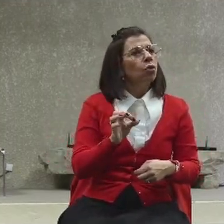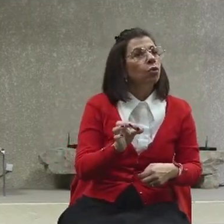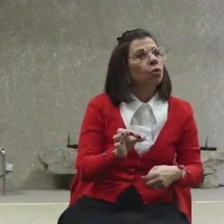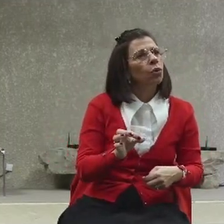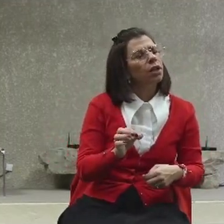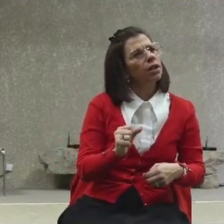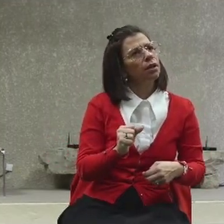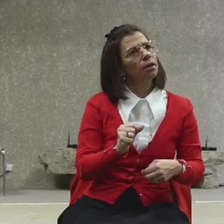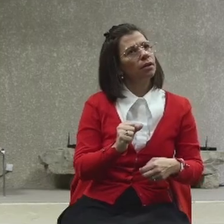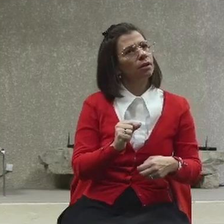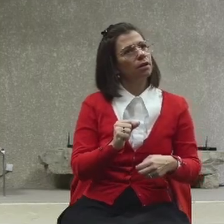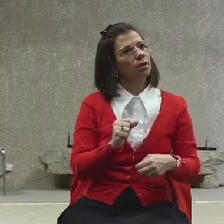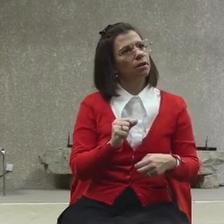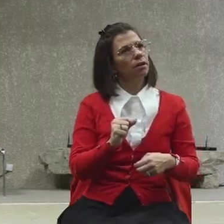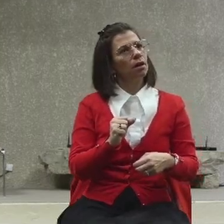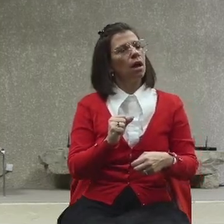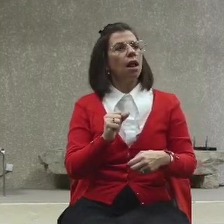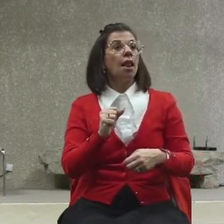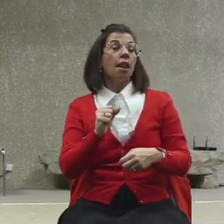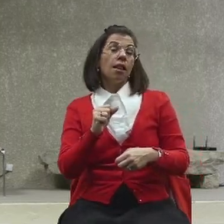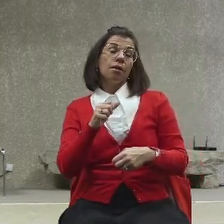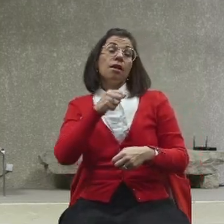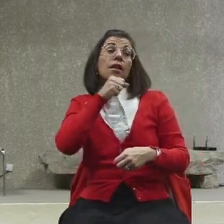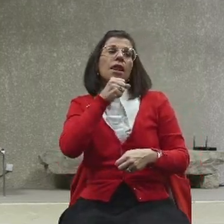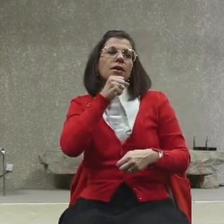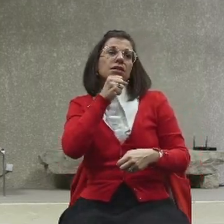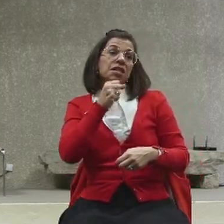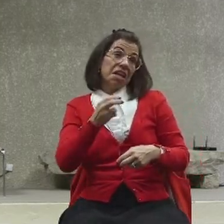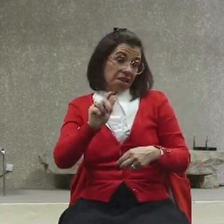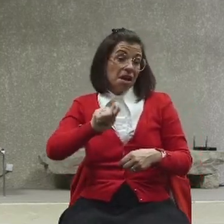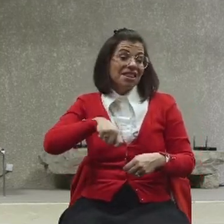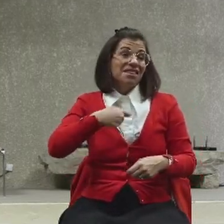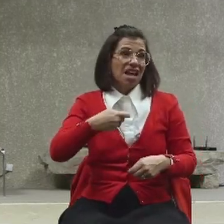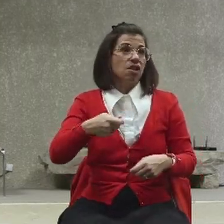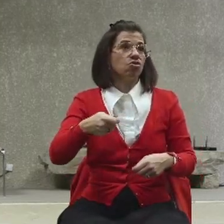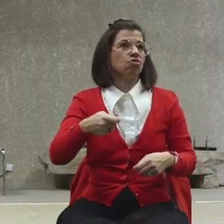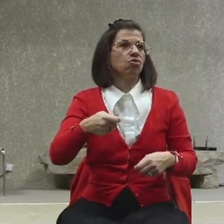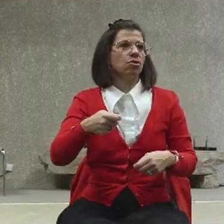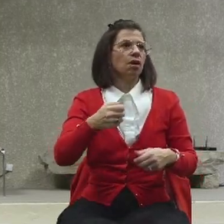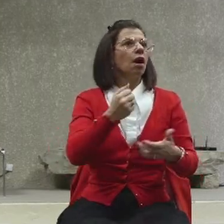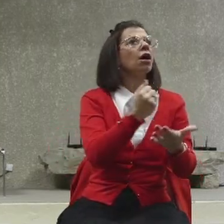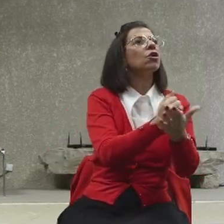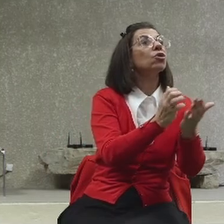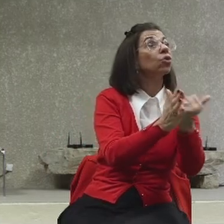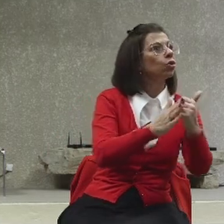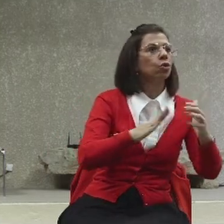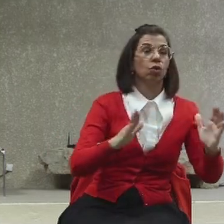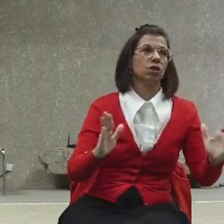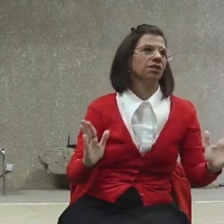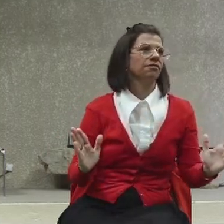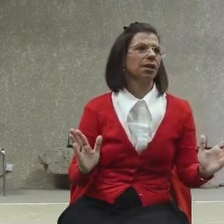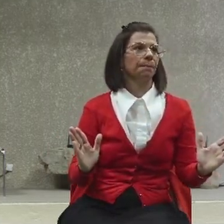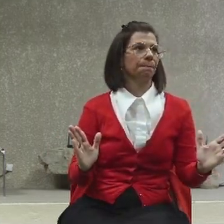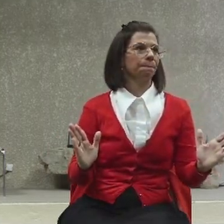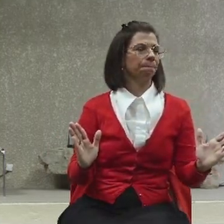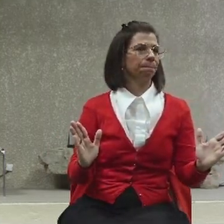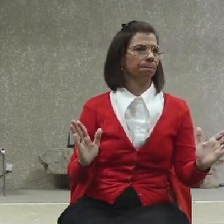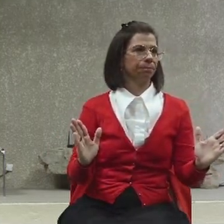long à décortiquer ces choses. Mais ce qui meurt, qu'est-ce qui